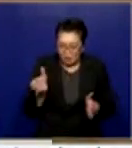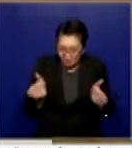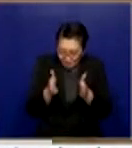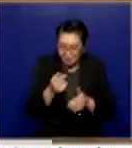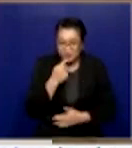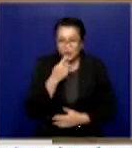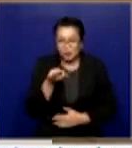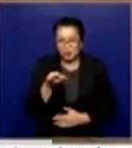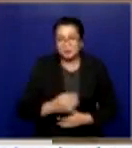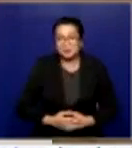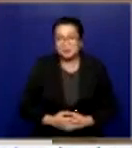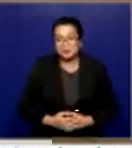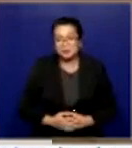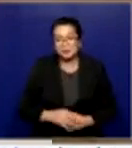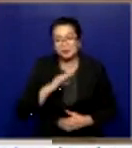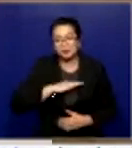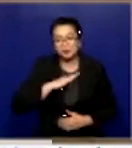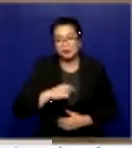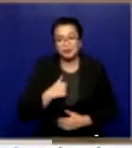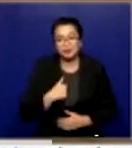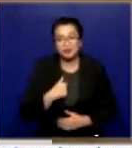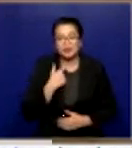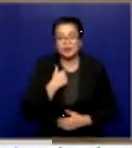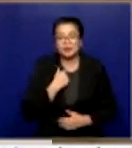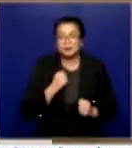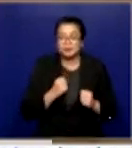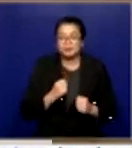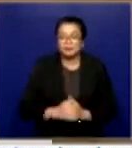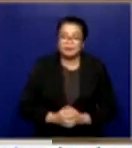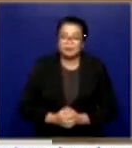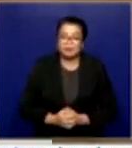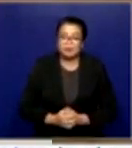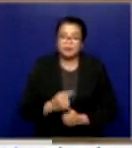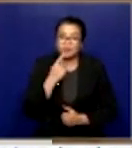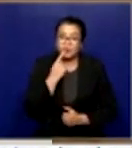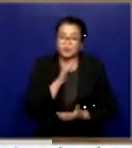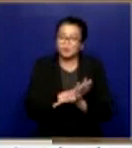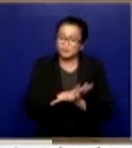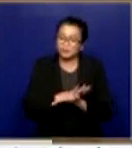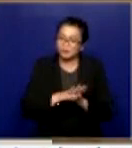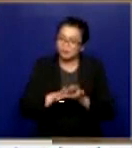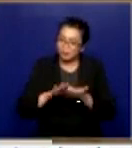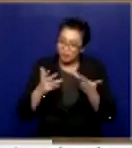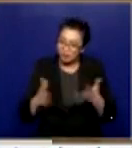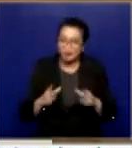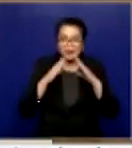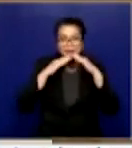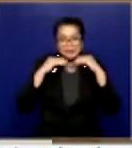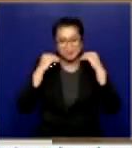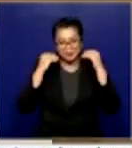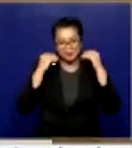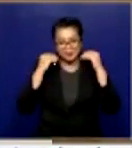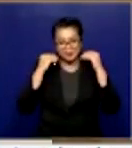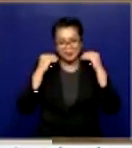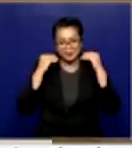นะฮะแล้วก็พูดยังอะไรล่ะทุกภาพที่สุดแล้วพร้อมรอยยิ้ม